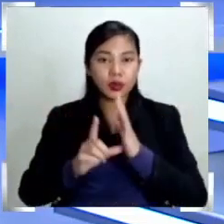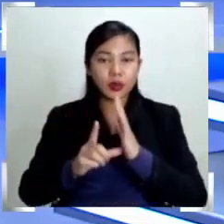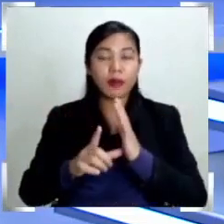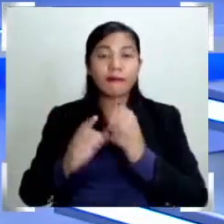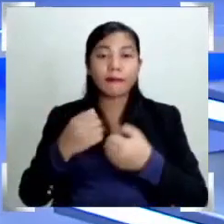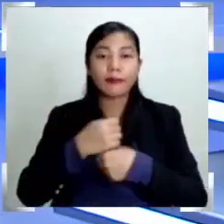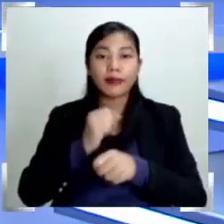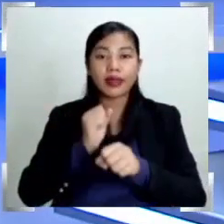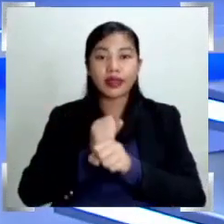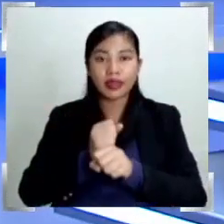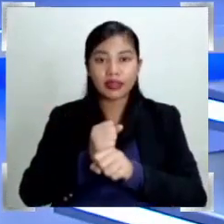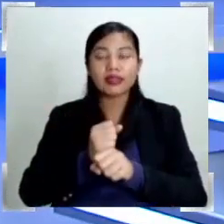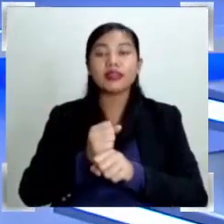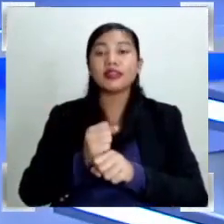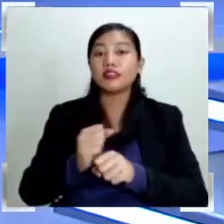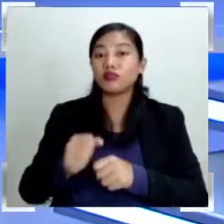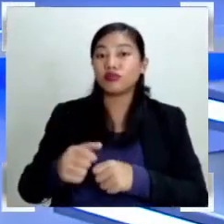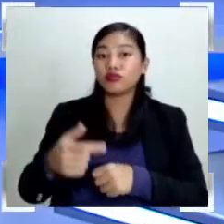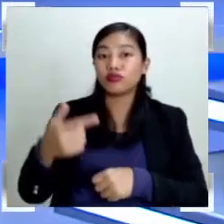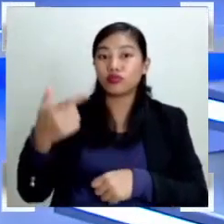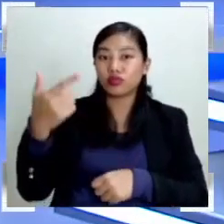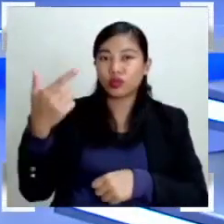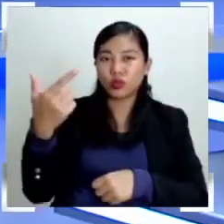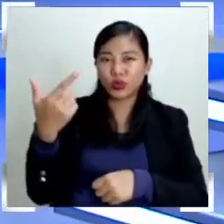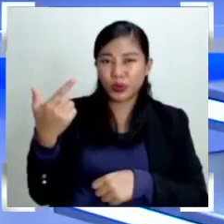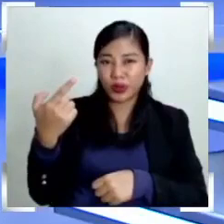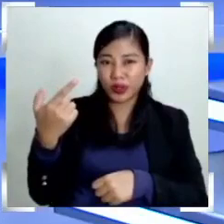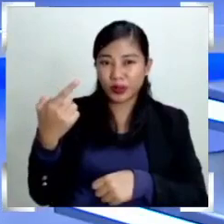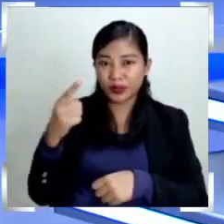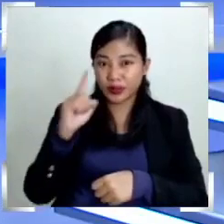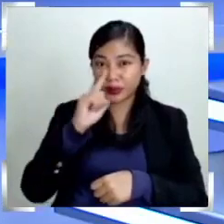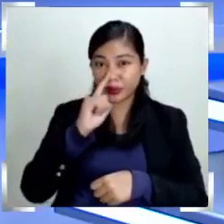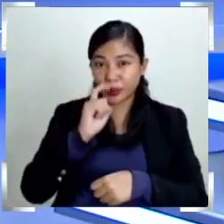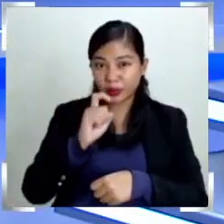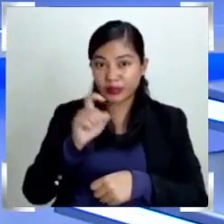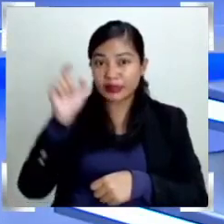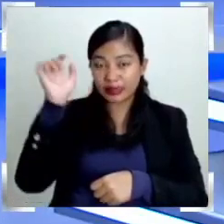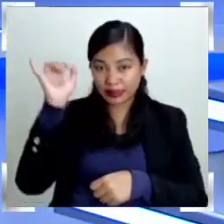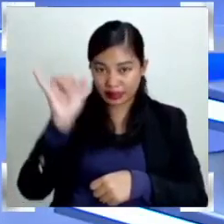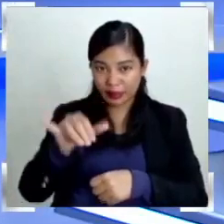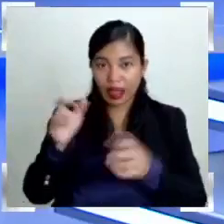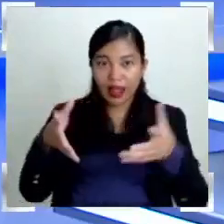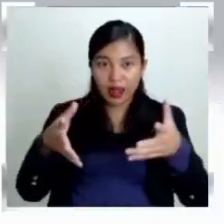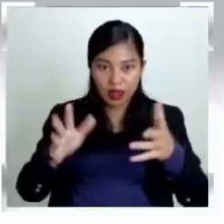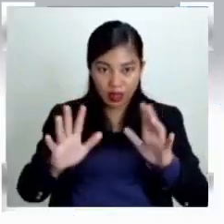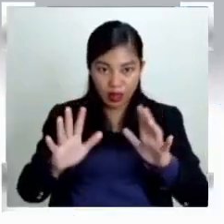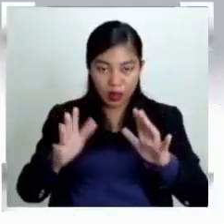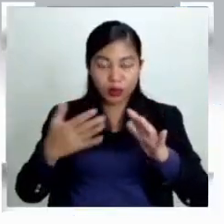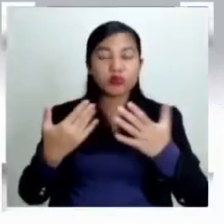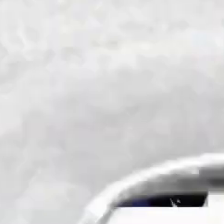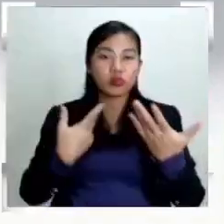age para makatoma. Yan ang pinulsuhan ni Oscar Oida sa Barangay Saksi.